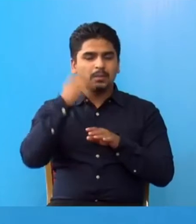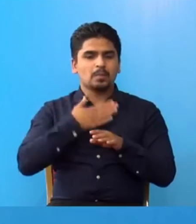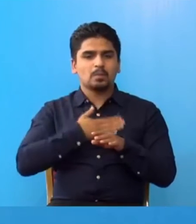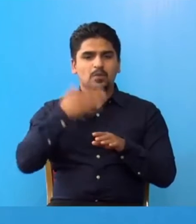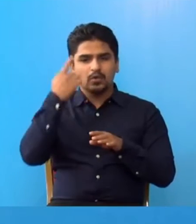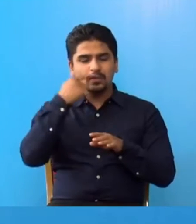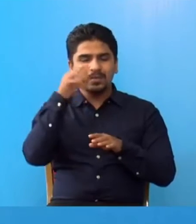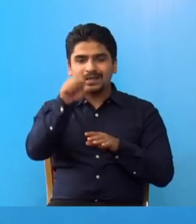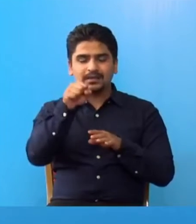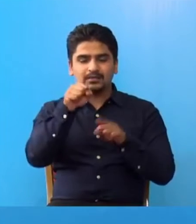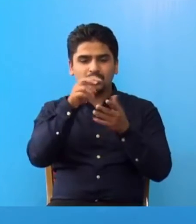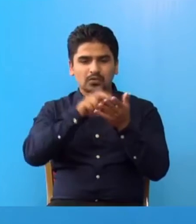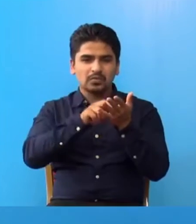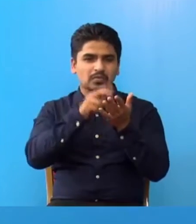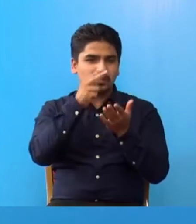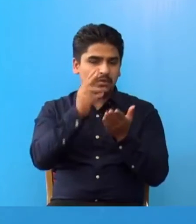भिज्यान बारे,